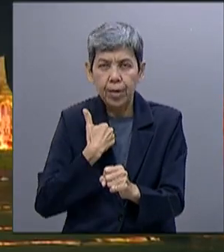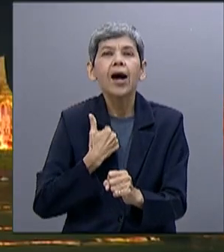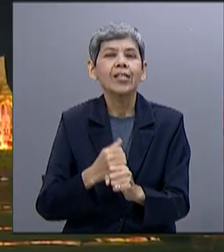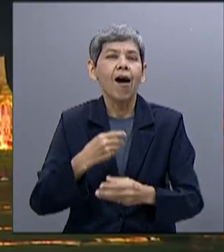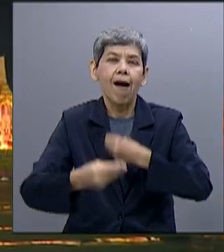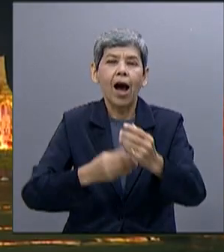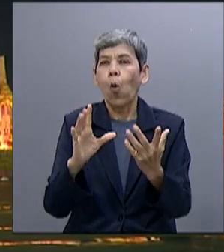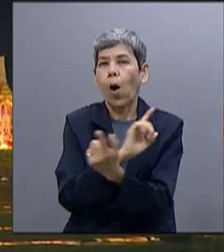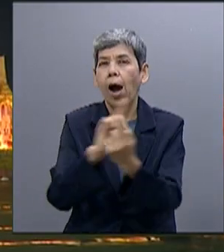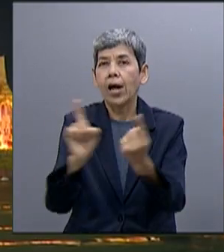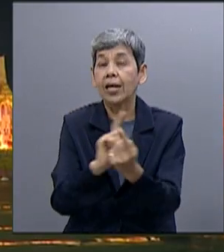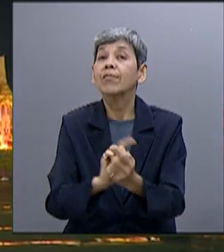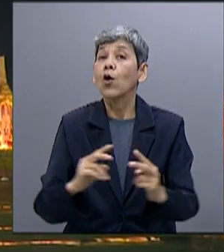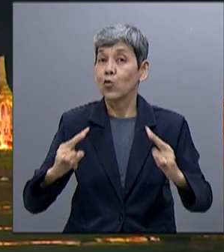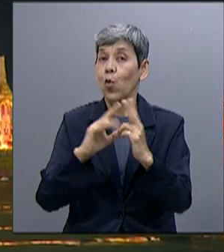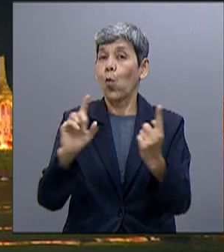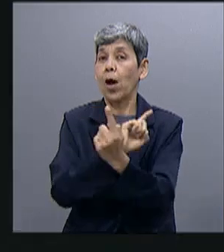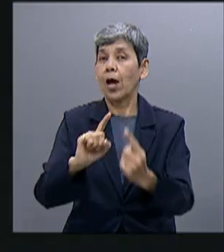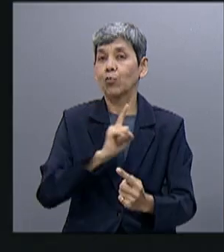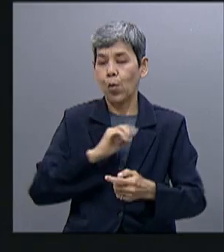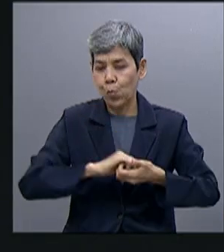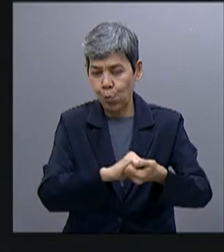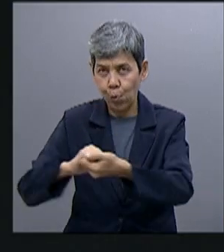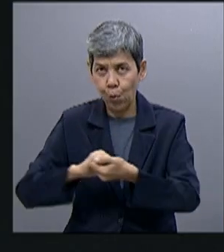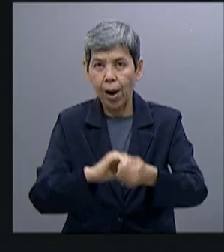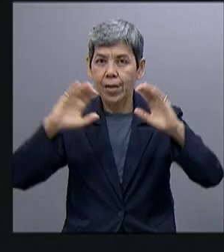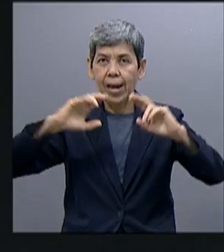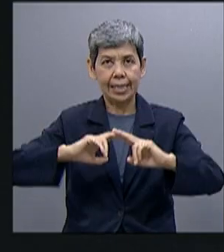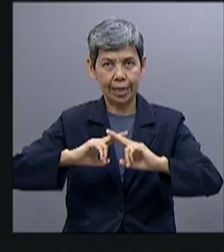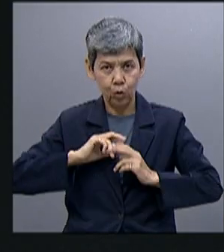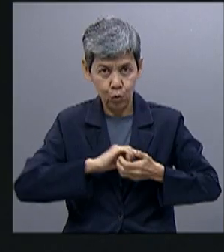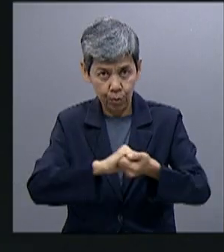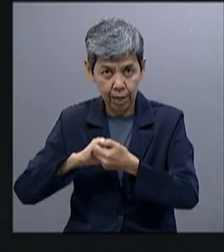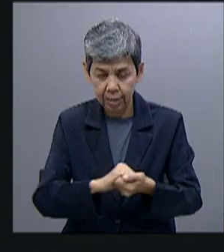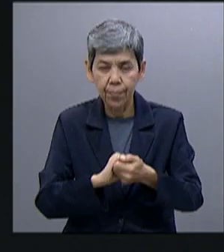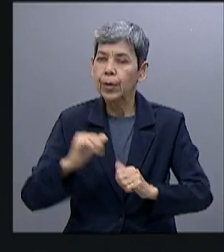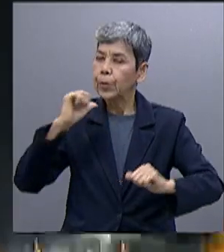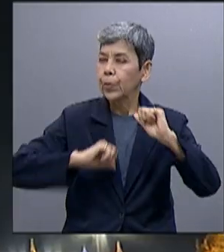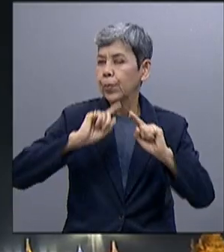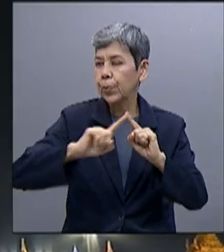รมเป็นงานของกระทรวงวัฒนธรรมร่วมกับภาครัฐและภาคเอกชนจัดมหรสพส